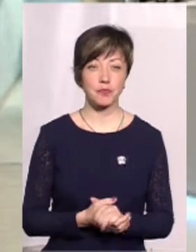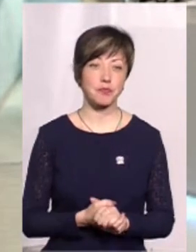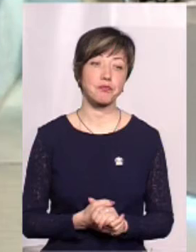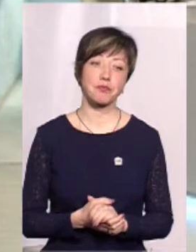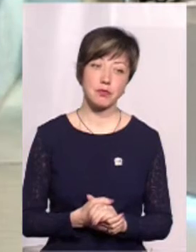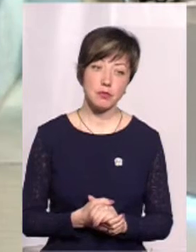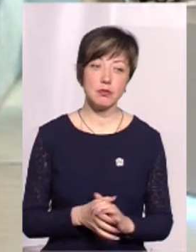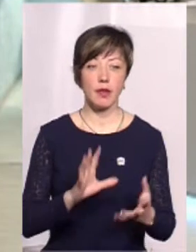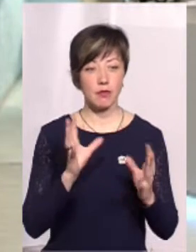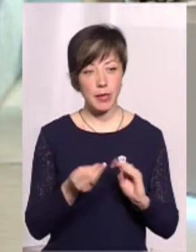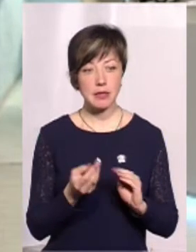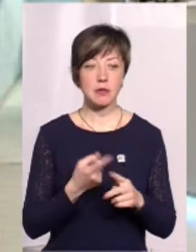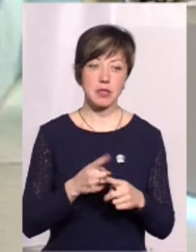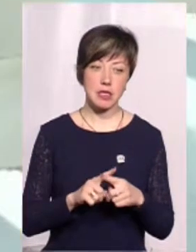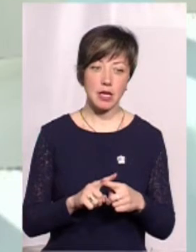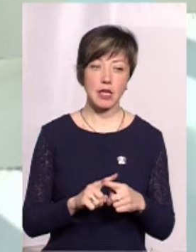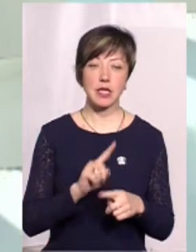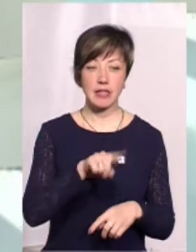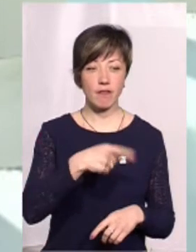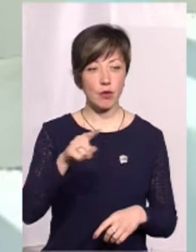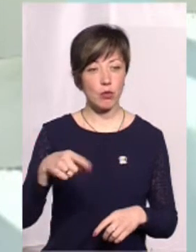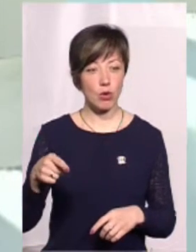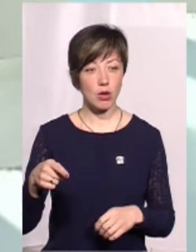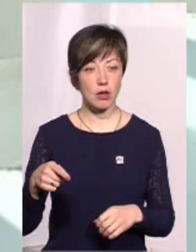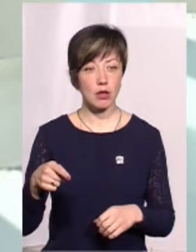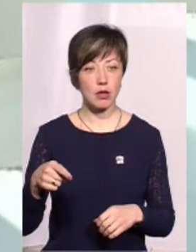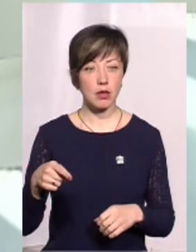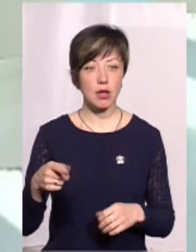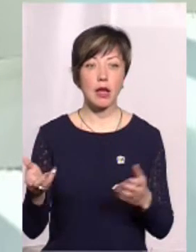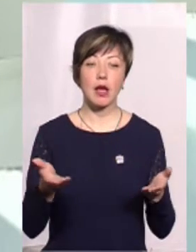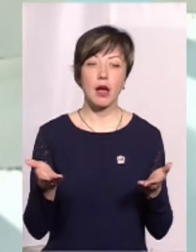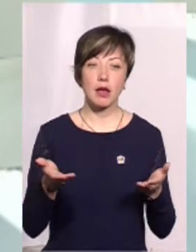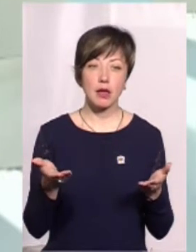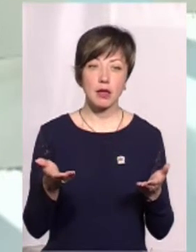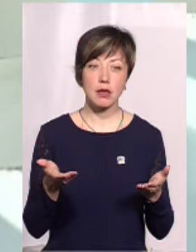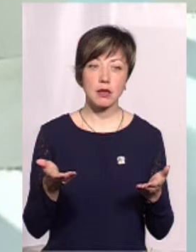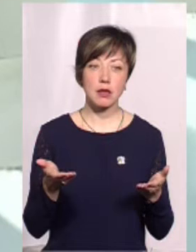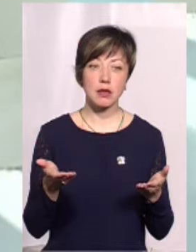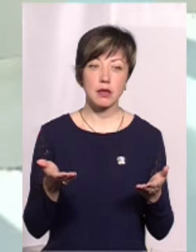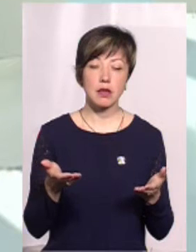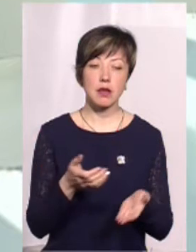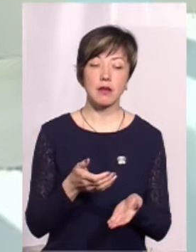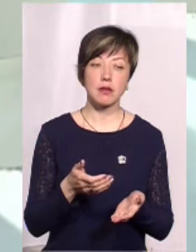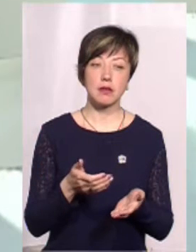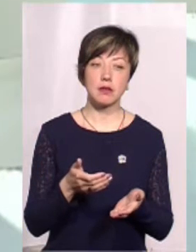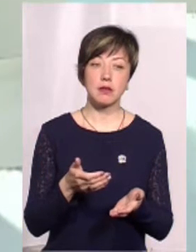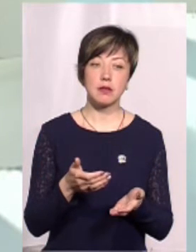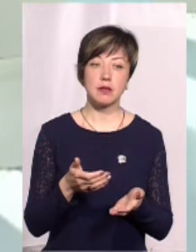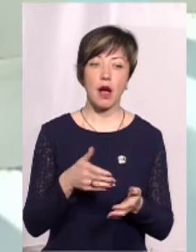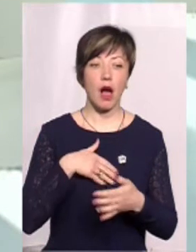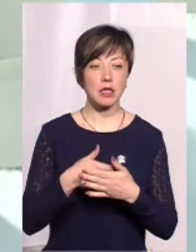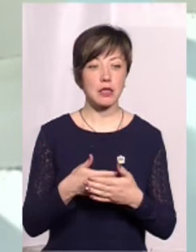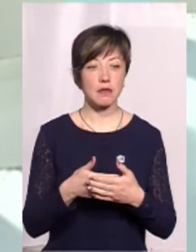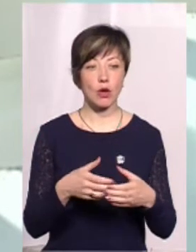в принципі, це ті вимоги, які висуває і